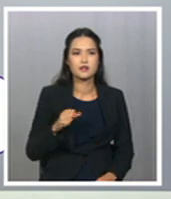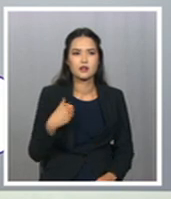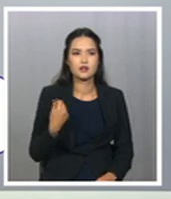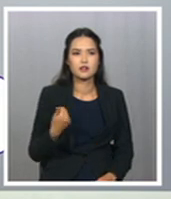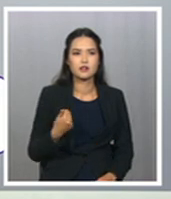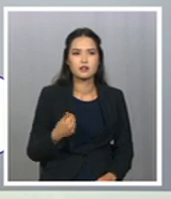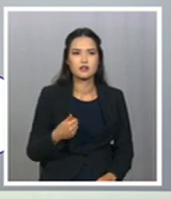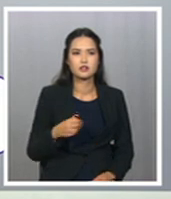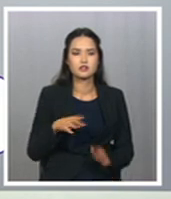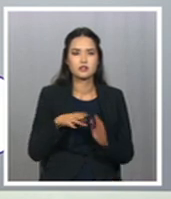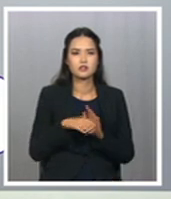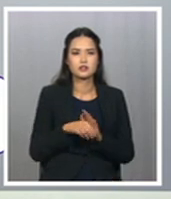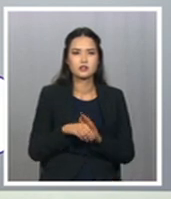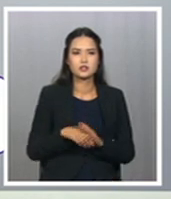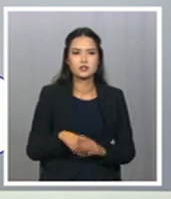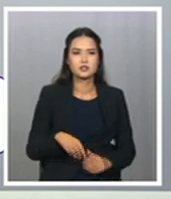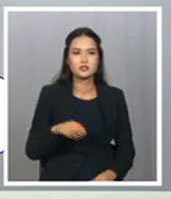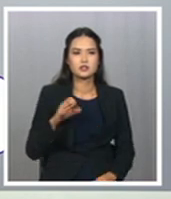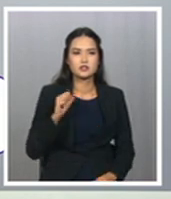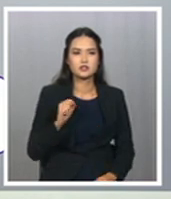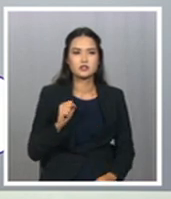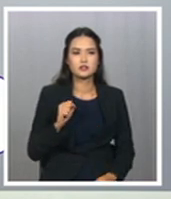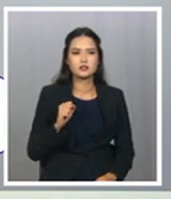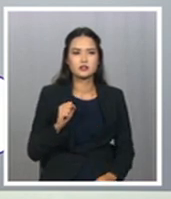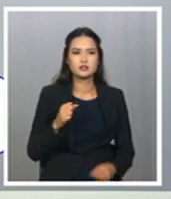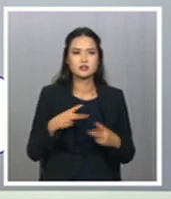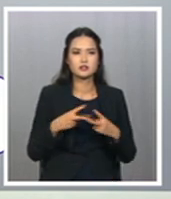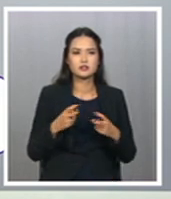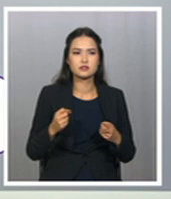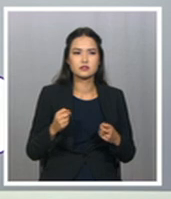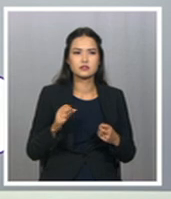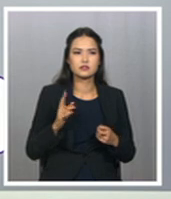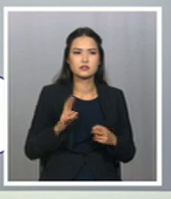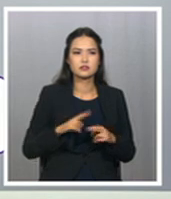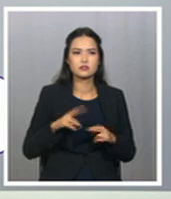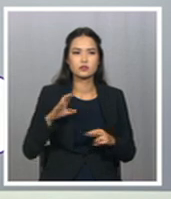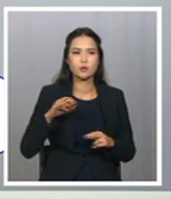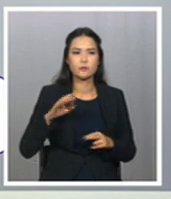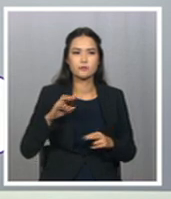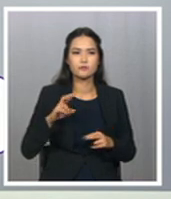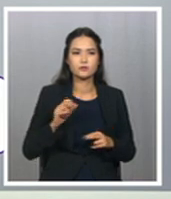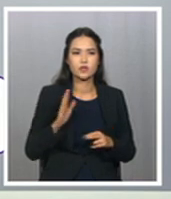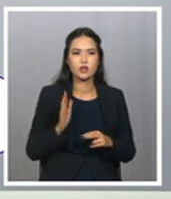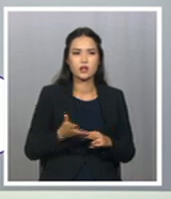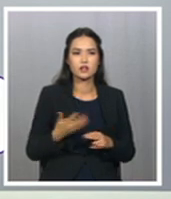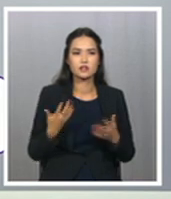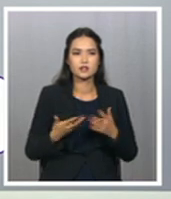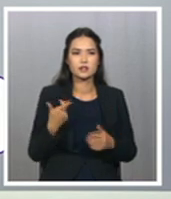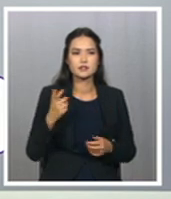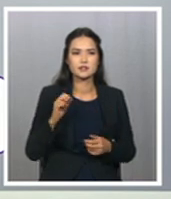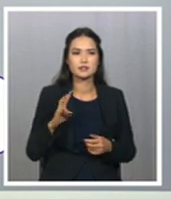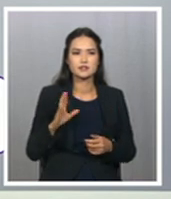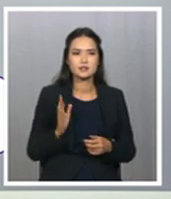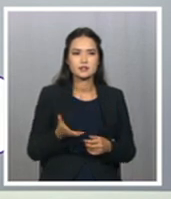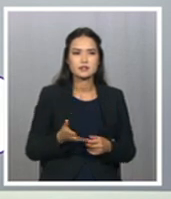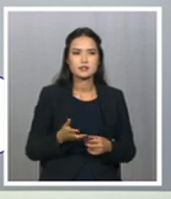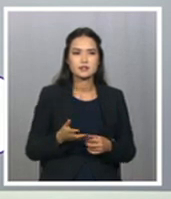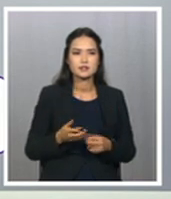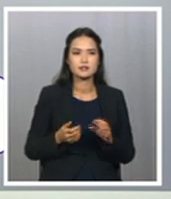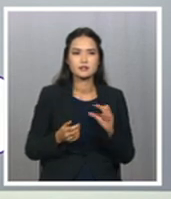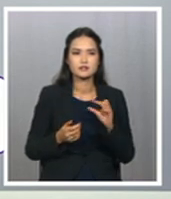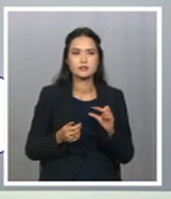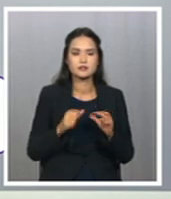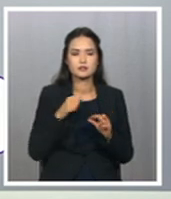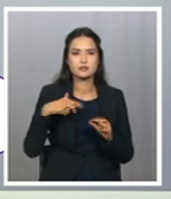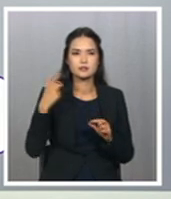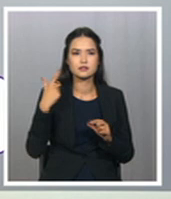білдіретін генетикалық таңба болып табылады. Келесі үлкен А доминантты белгі немесе ген болып табылады. Өздеріңіз